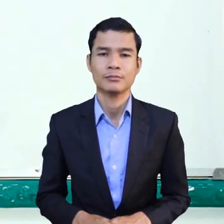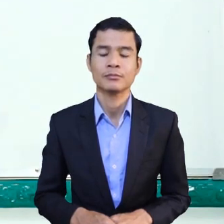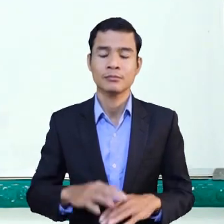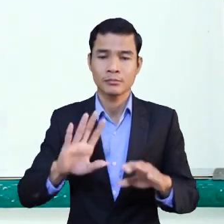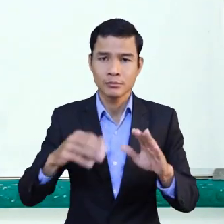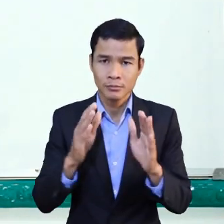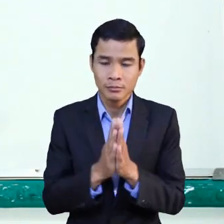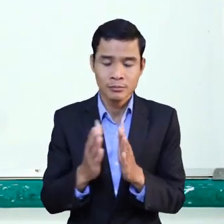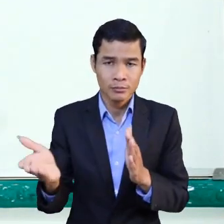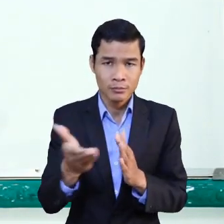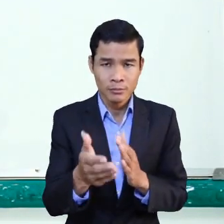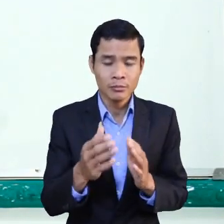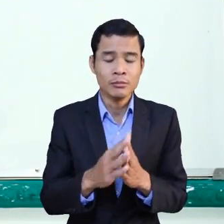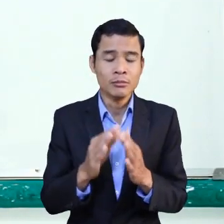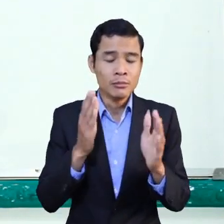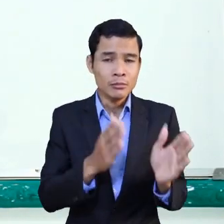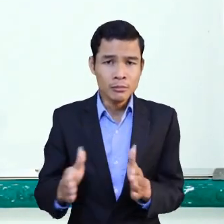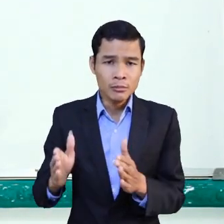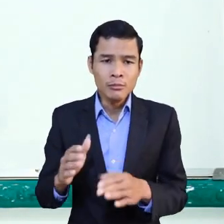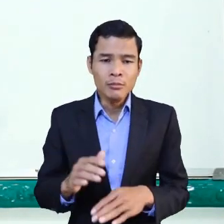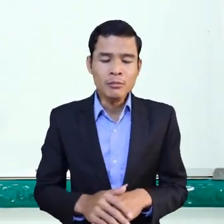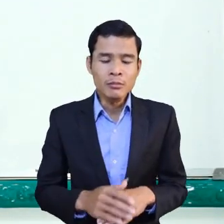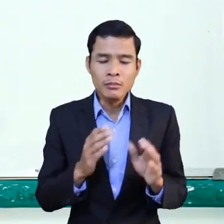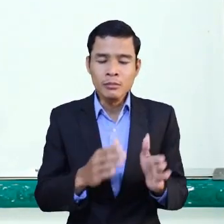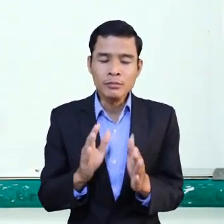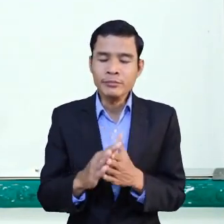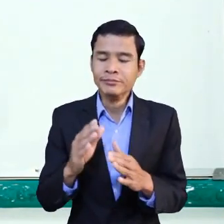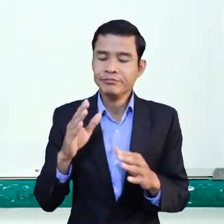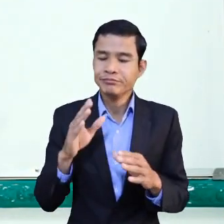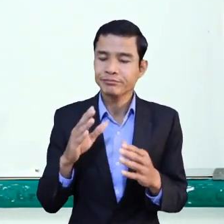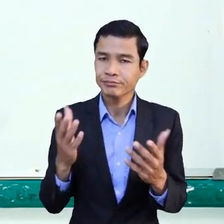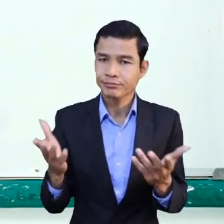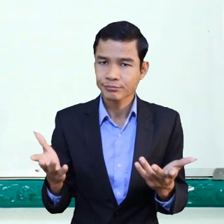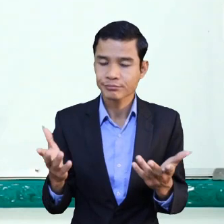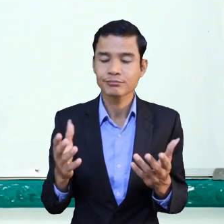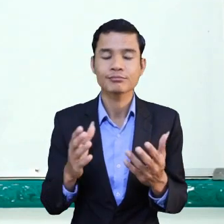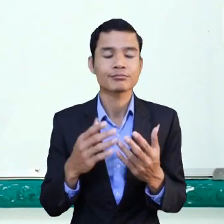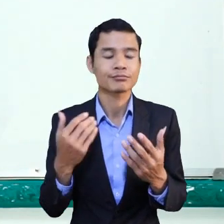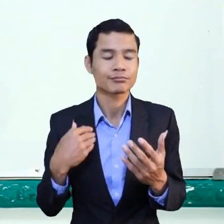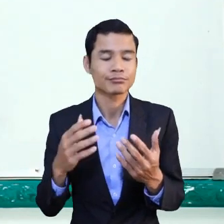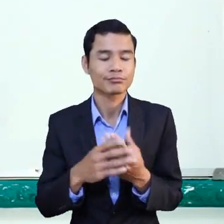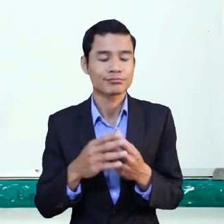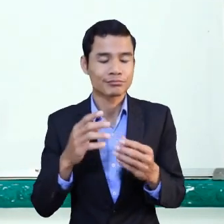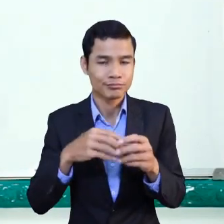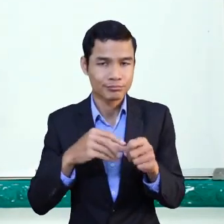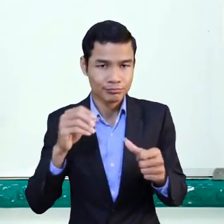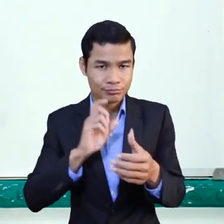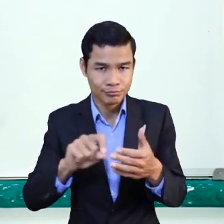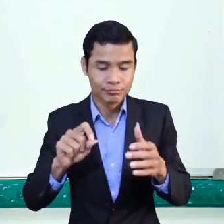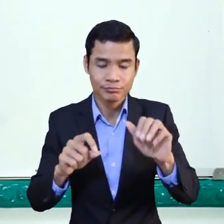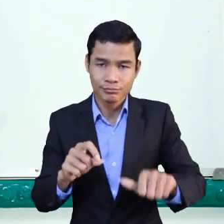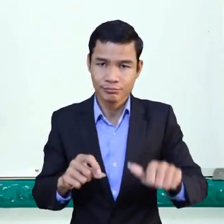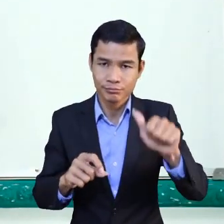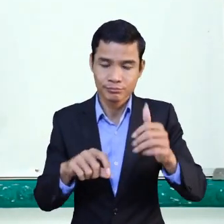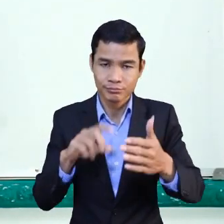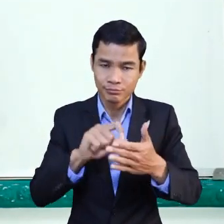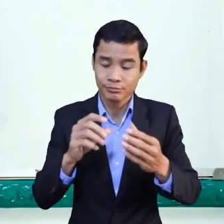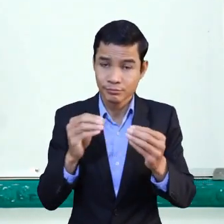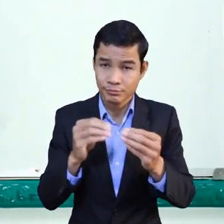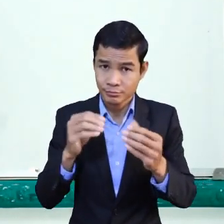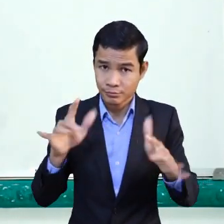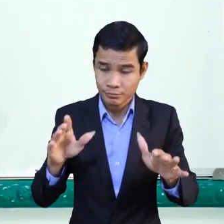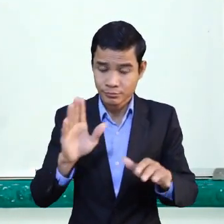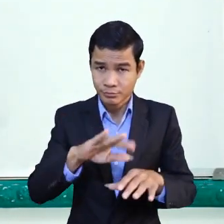ចាអរគុណកូនកូនតើកូនកូនបានត្រៀមចាសិភៅអត្រៀមហ្វឺតដូចសចាក្តារឈ្នួនរួចរាល់ហើយឬនៅកូ